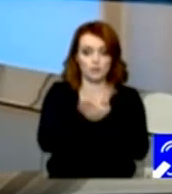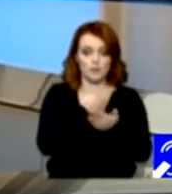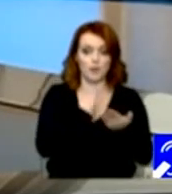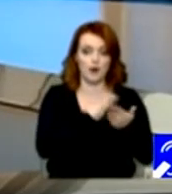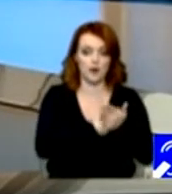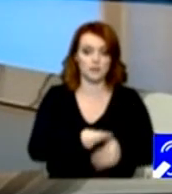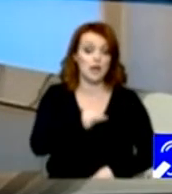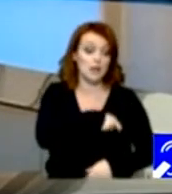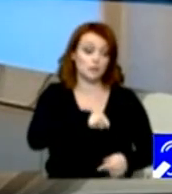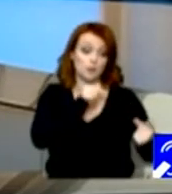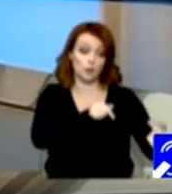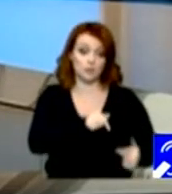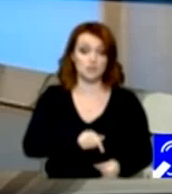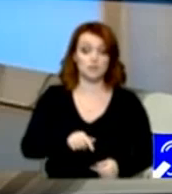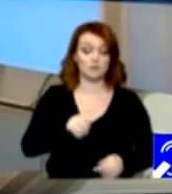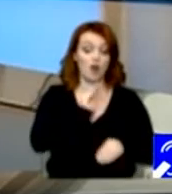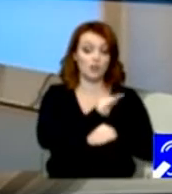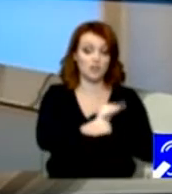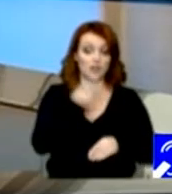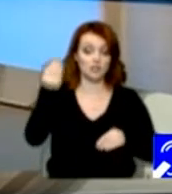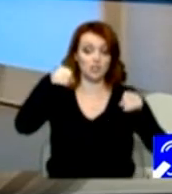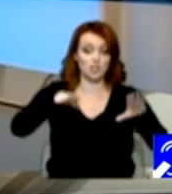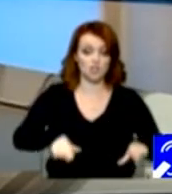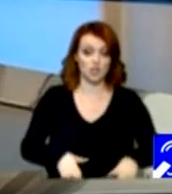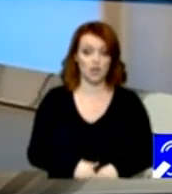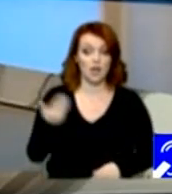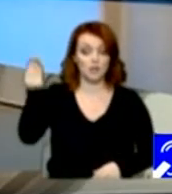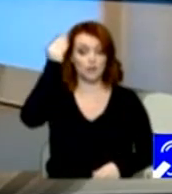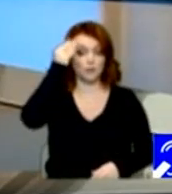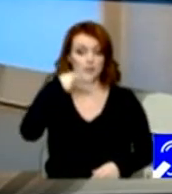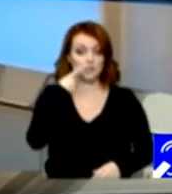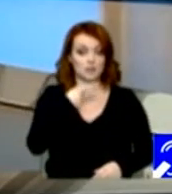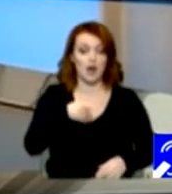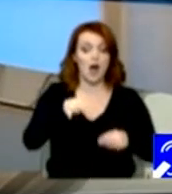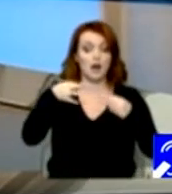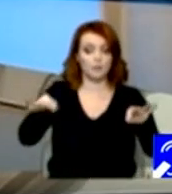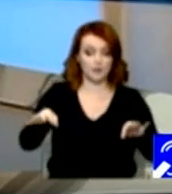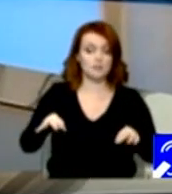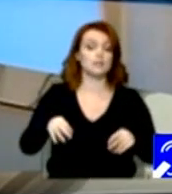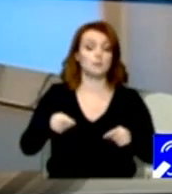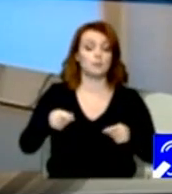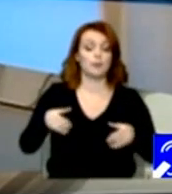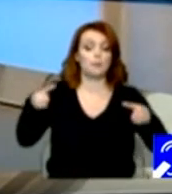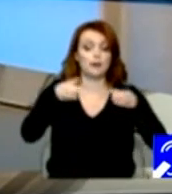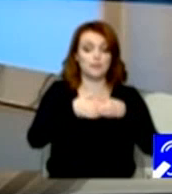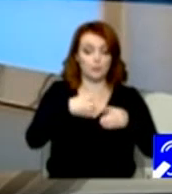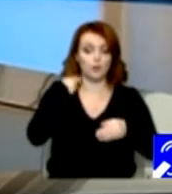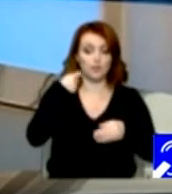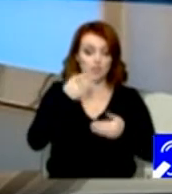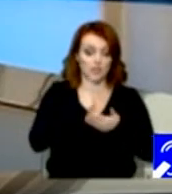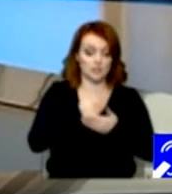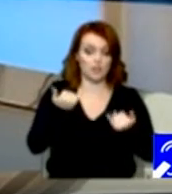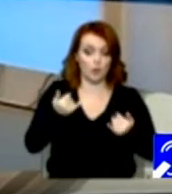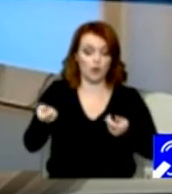deputații din opoziție au criticat însă decizia care în opinia lor ar permite forțelor de la guvernare să influențeze